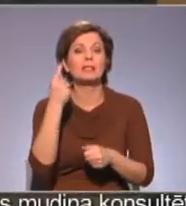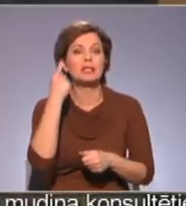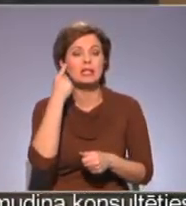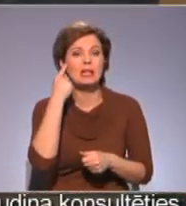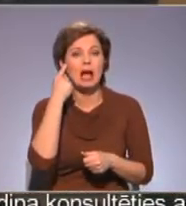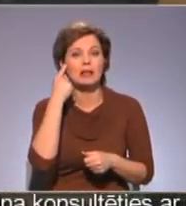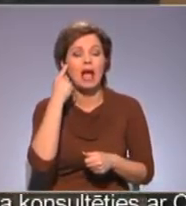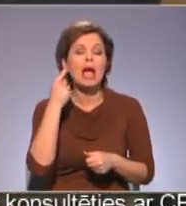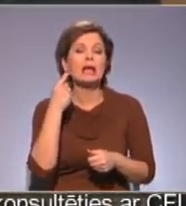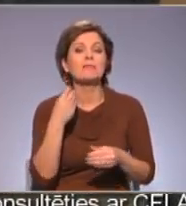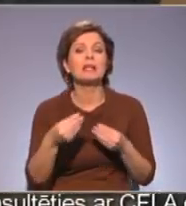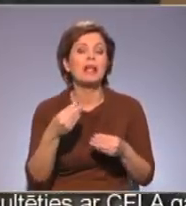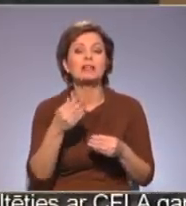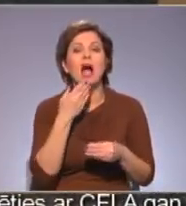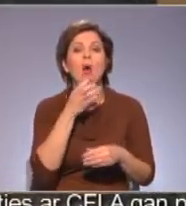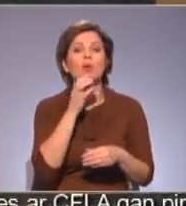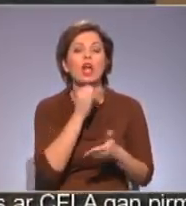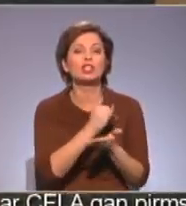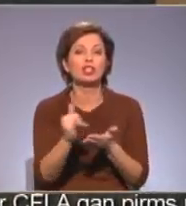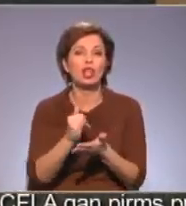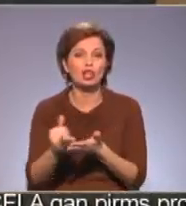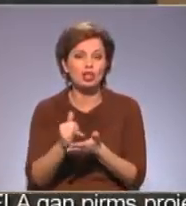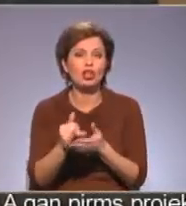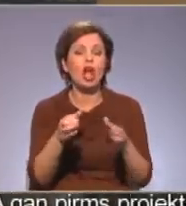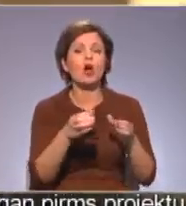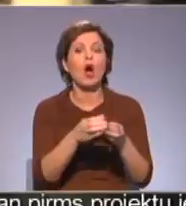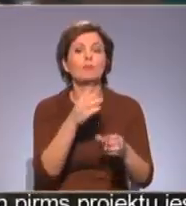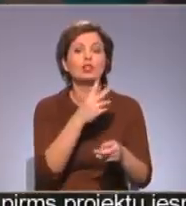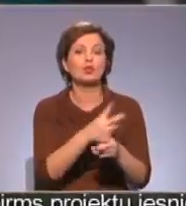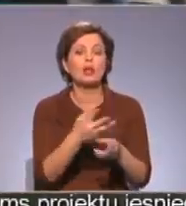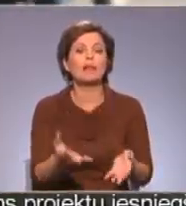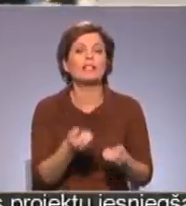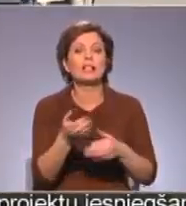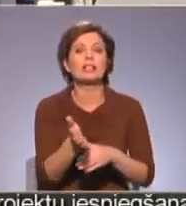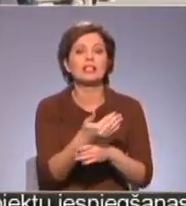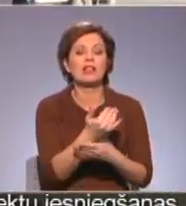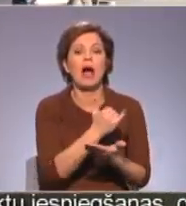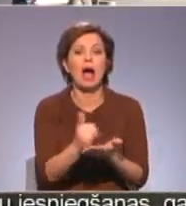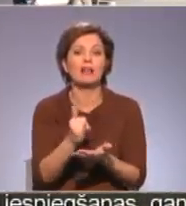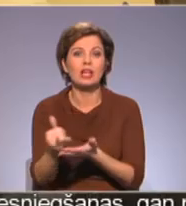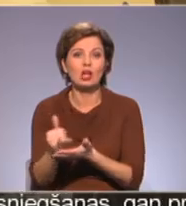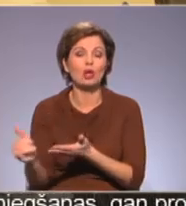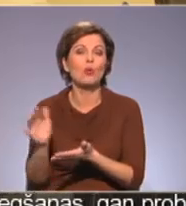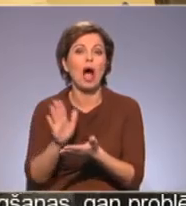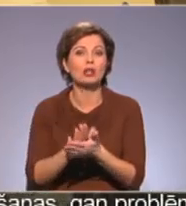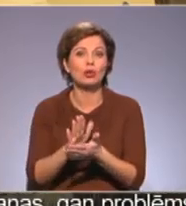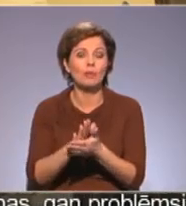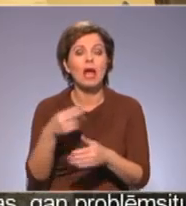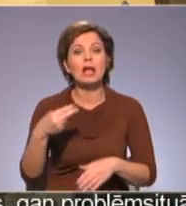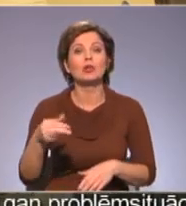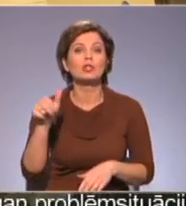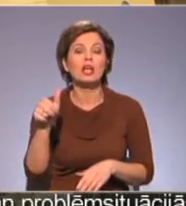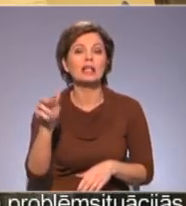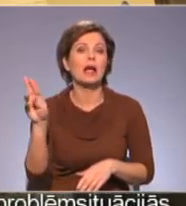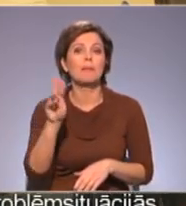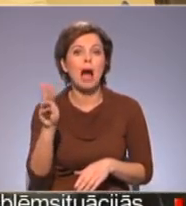imitācijas spēle upes tīrīšana. Tās laikā komandas uzdevums ir izglābt zivis, attīrot upi no atkritumiem. Bet jau 26.